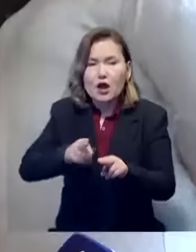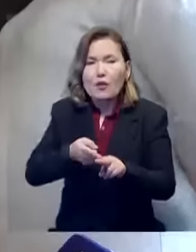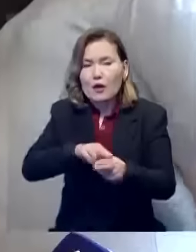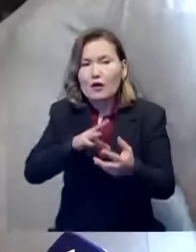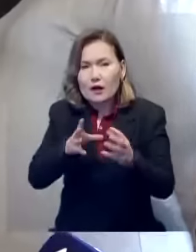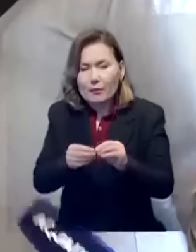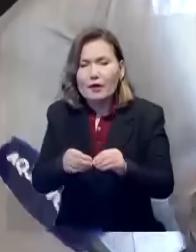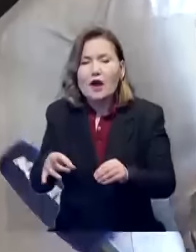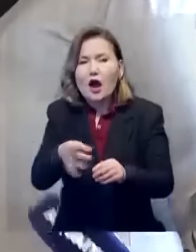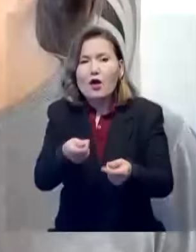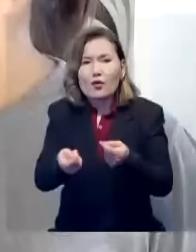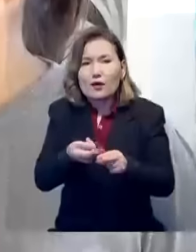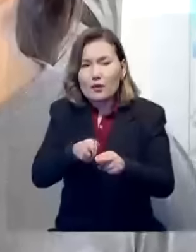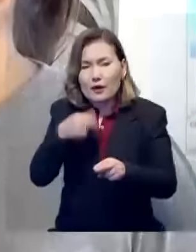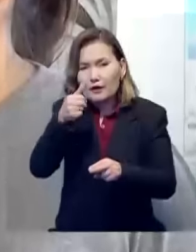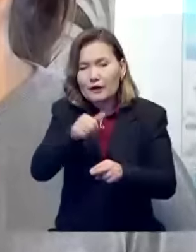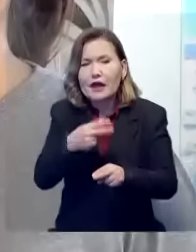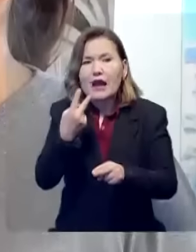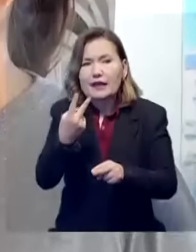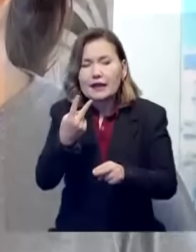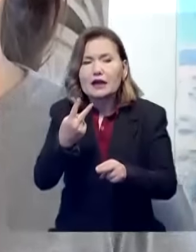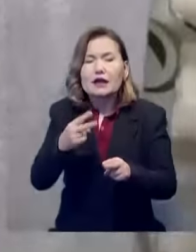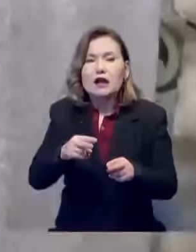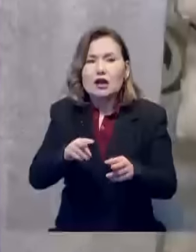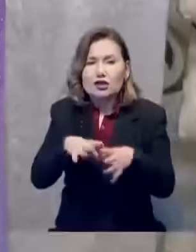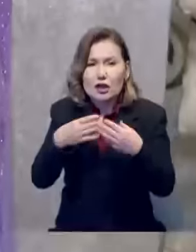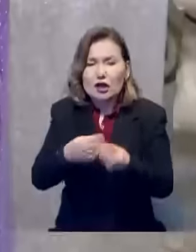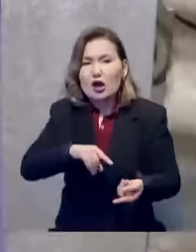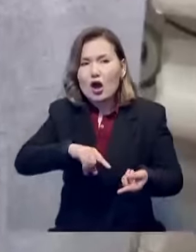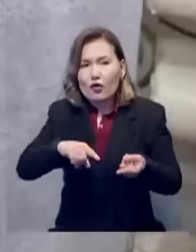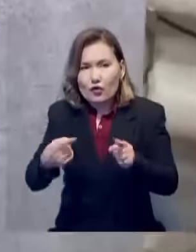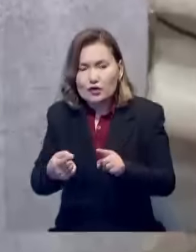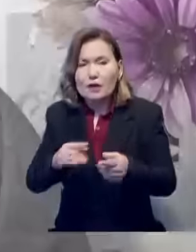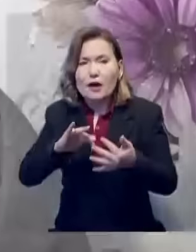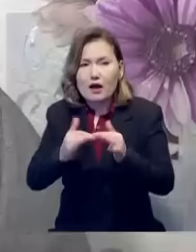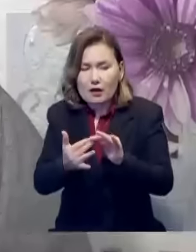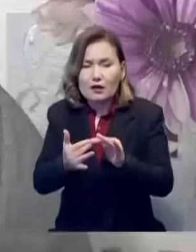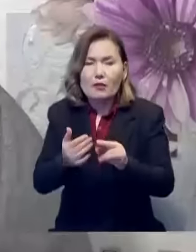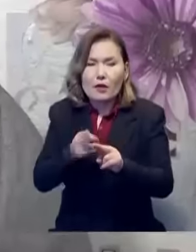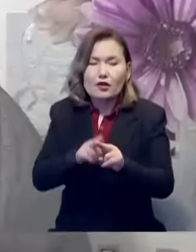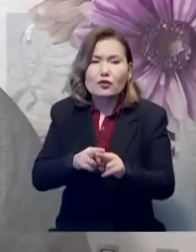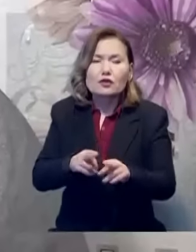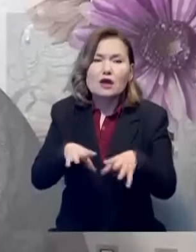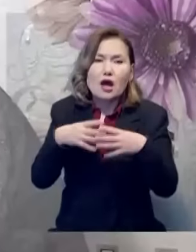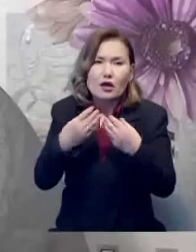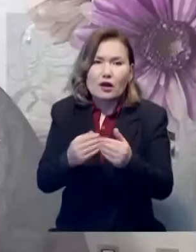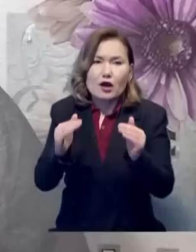Осыны ескерген аудан басшылығы биыл екі жанұяны көшіріп әкеліп үй беріпті. Ақжайықтан келдік, Еңбек, Тектенский